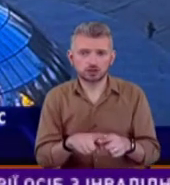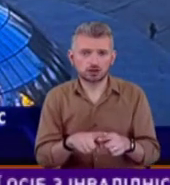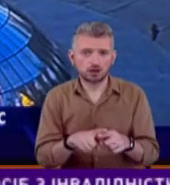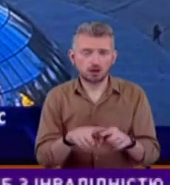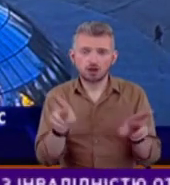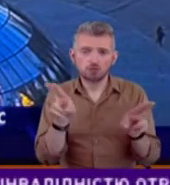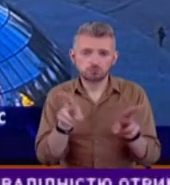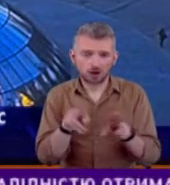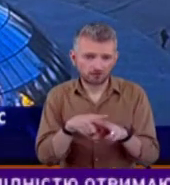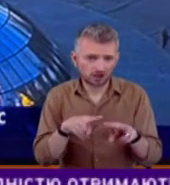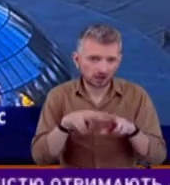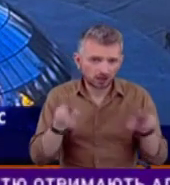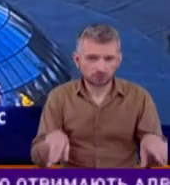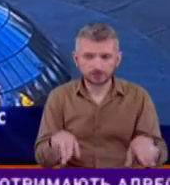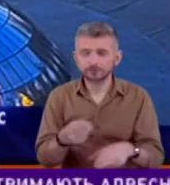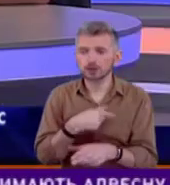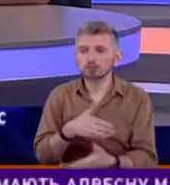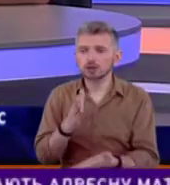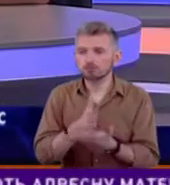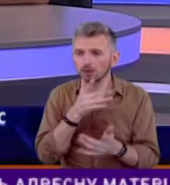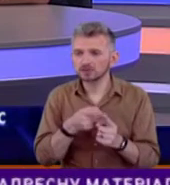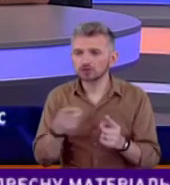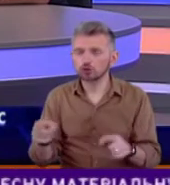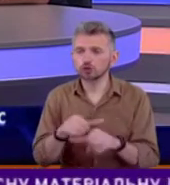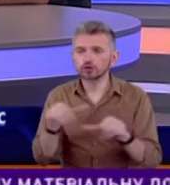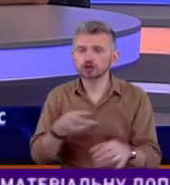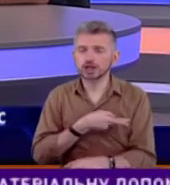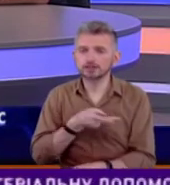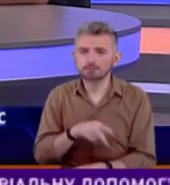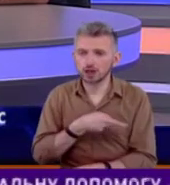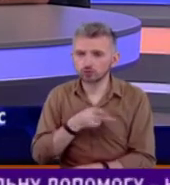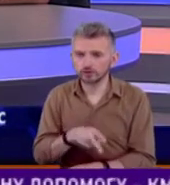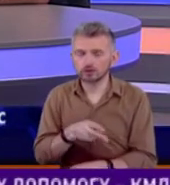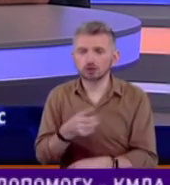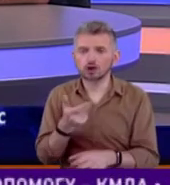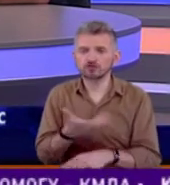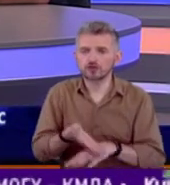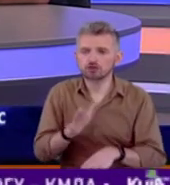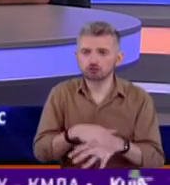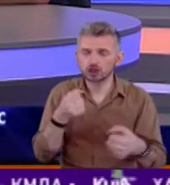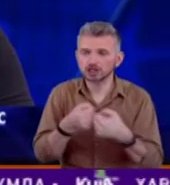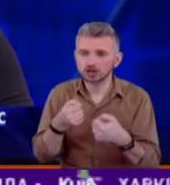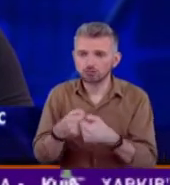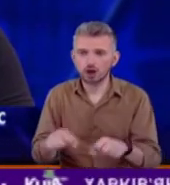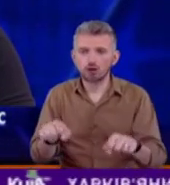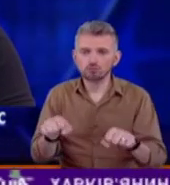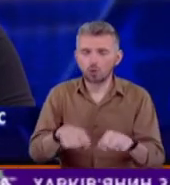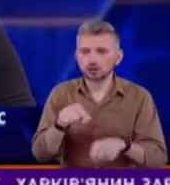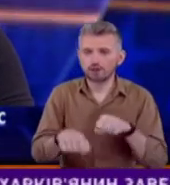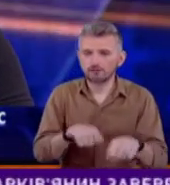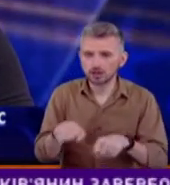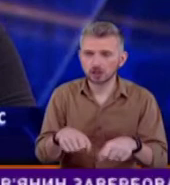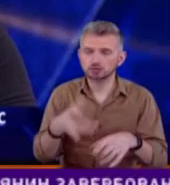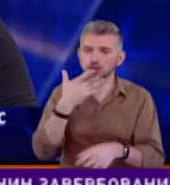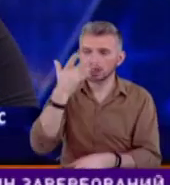і для того, і для того. Да, мы имеем сезонное увеличение смертности, количество тяжелых ДТП как раз из-за мото, велотранспорта